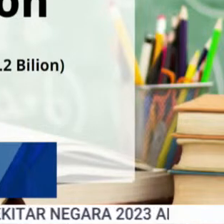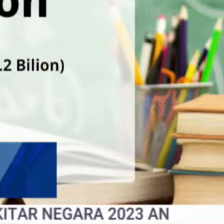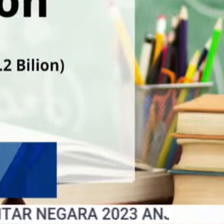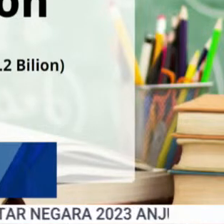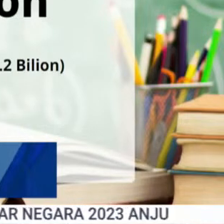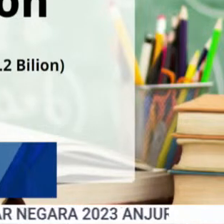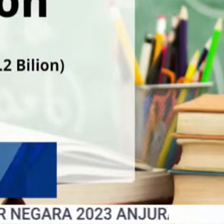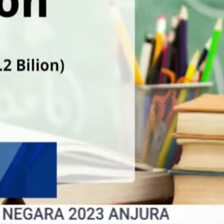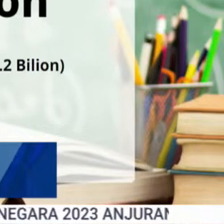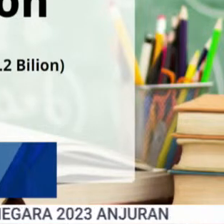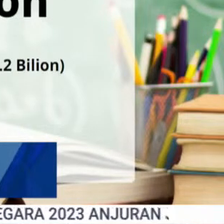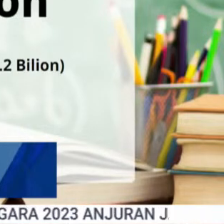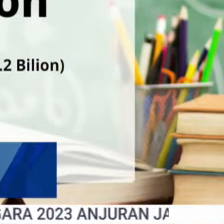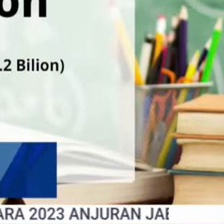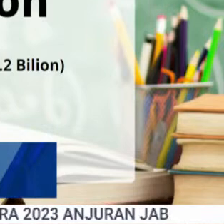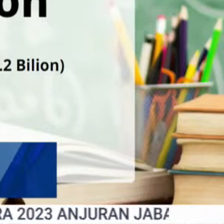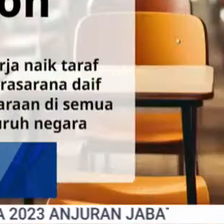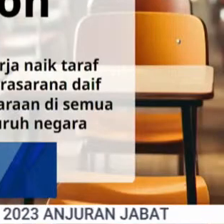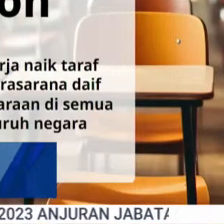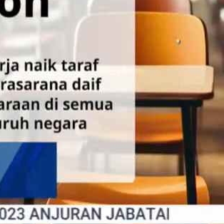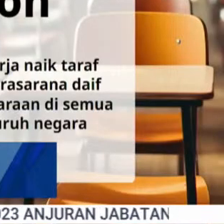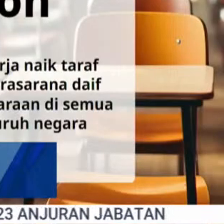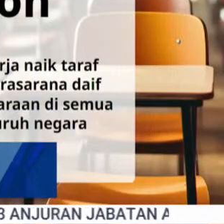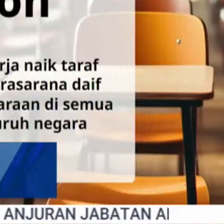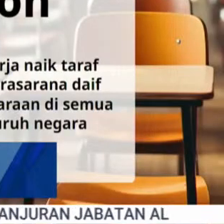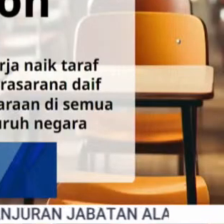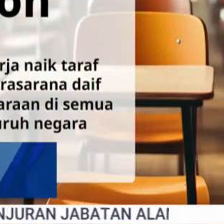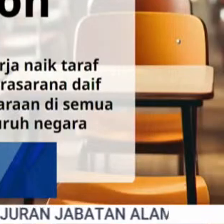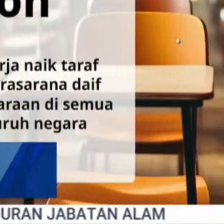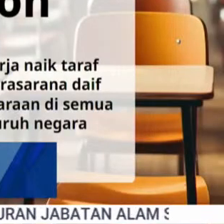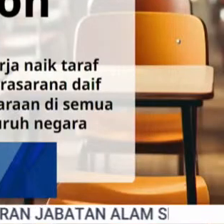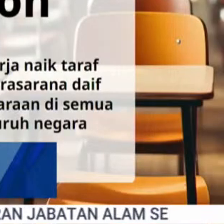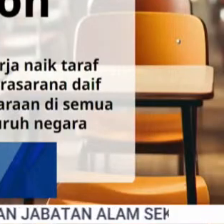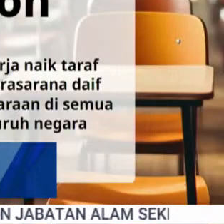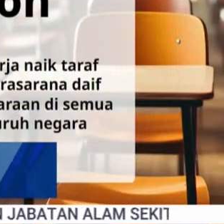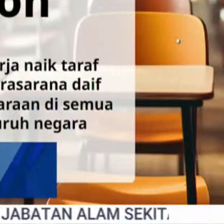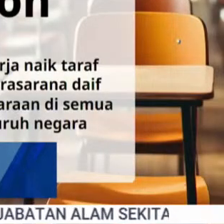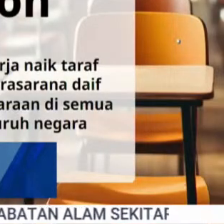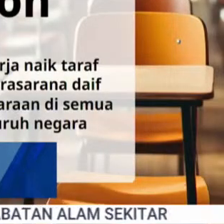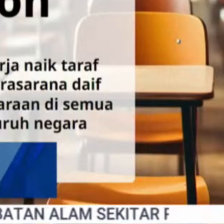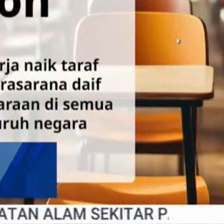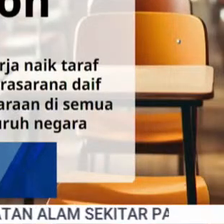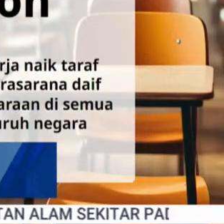1.9 bilion ringgit untuk menaik taraf dalam negara sekolah-sekolah di seluruh negara.